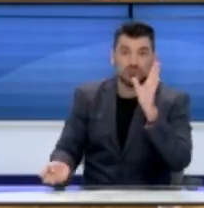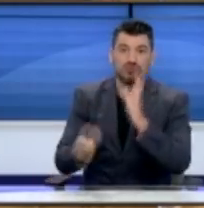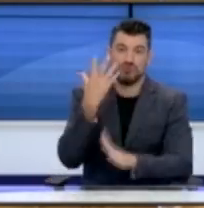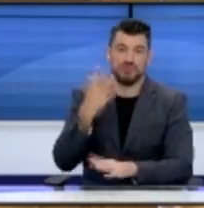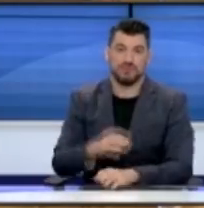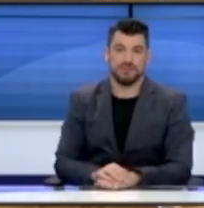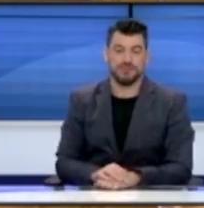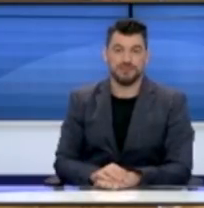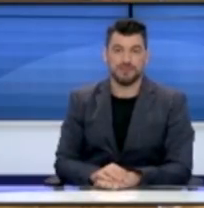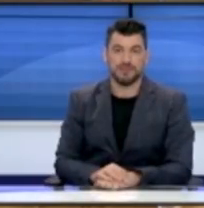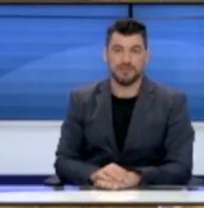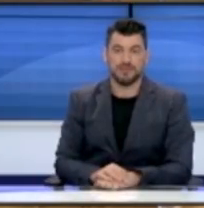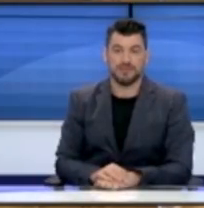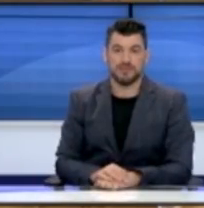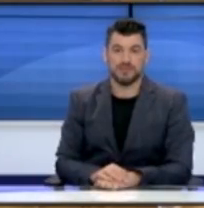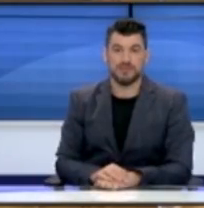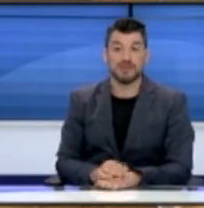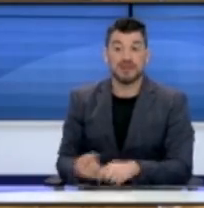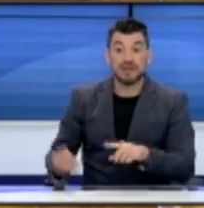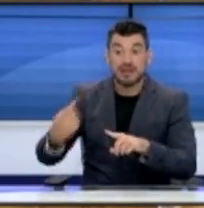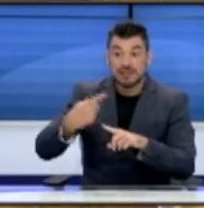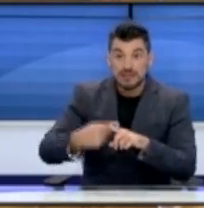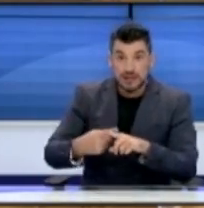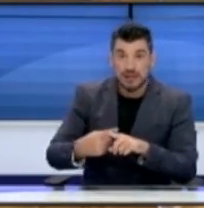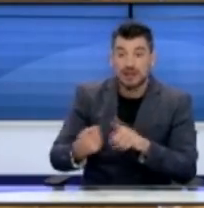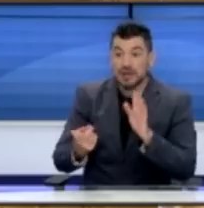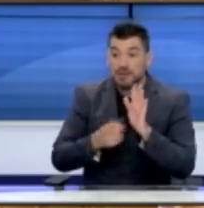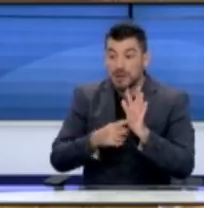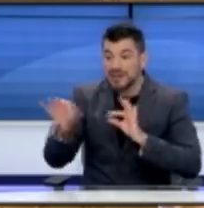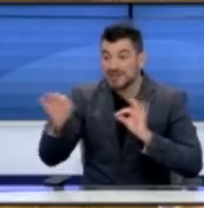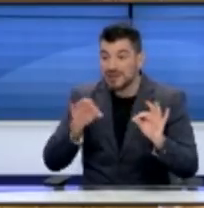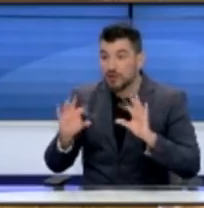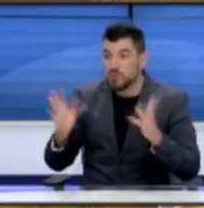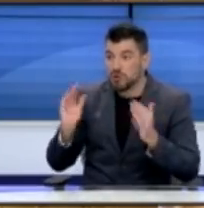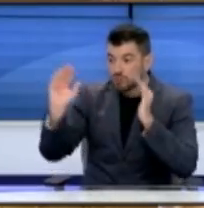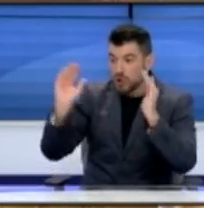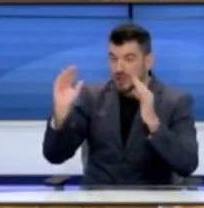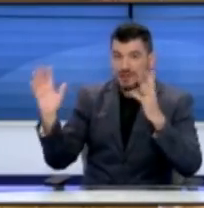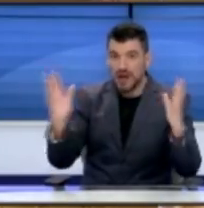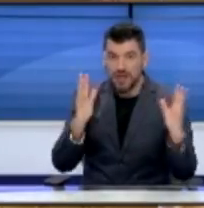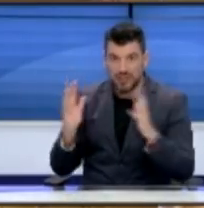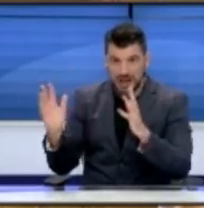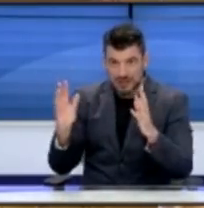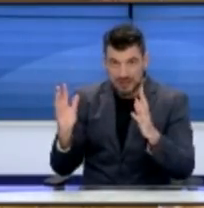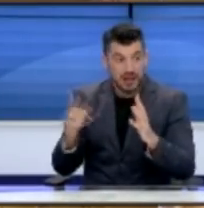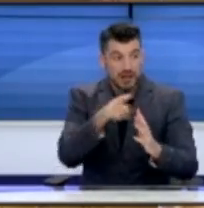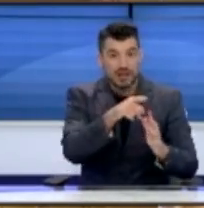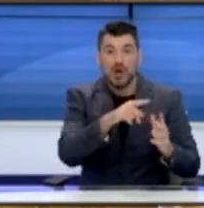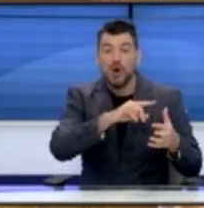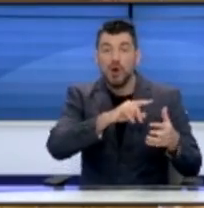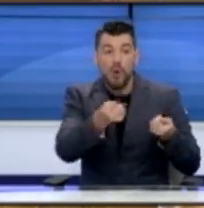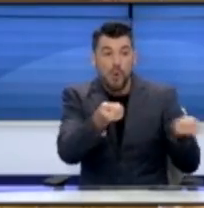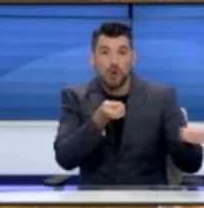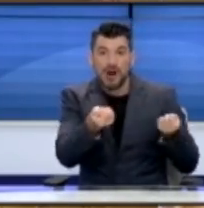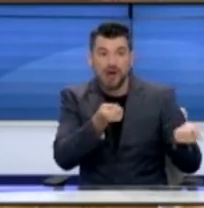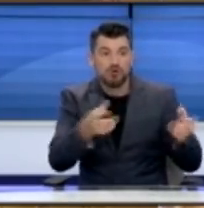της ολοκληρωμένης διαχείρισης και προστασίας των δασών και της οργάνωσης των επίγειων δυνάμεων για